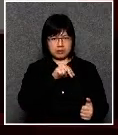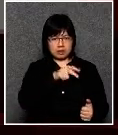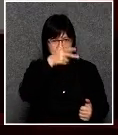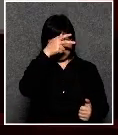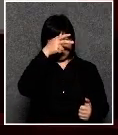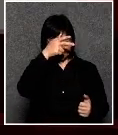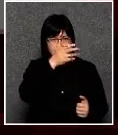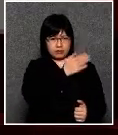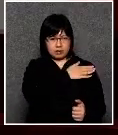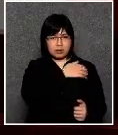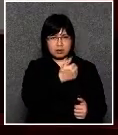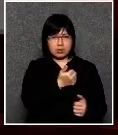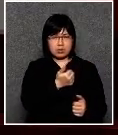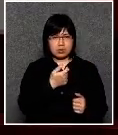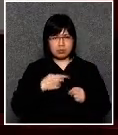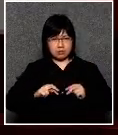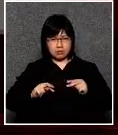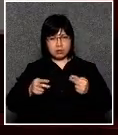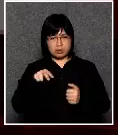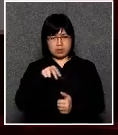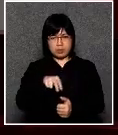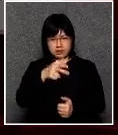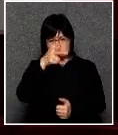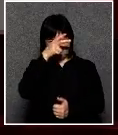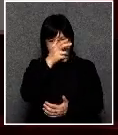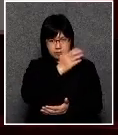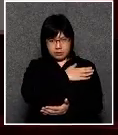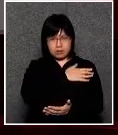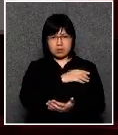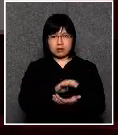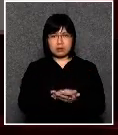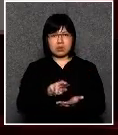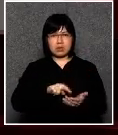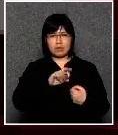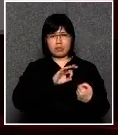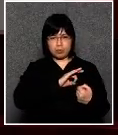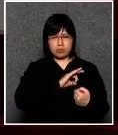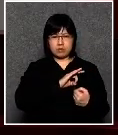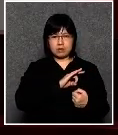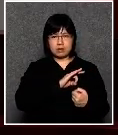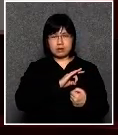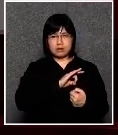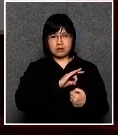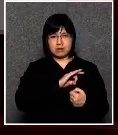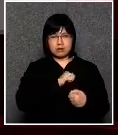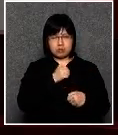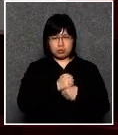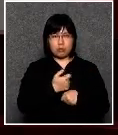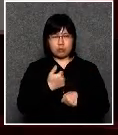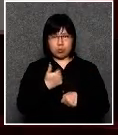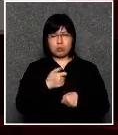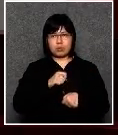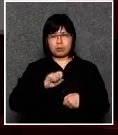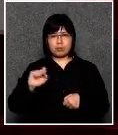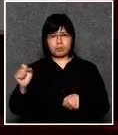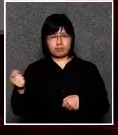角色嘅，而佢要發揮呢種監察政府嘅角色，有時仲比我哋立法會可以做得更好，因為制度